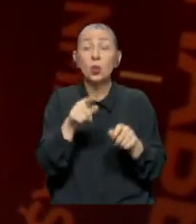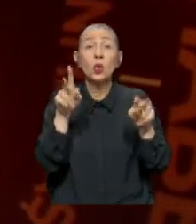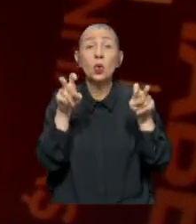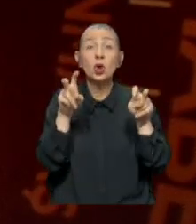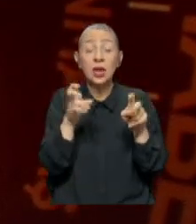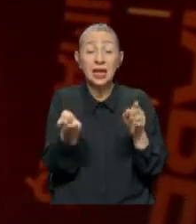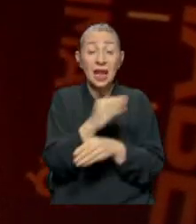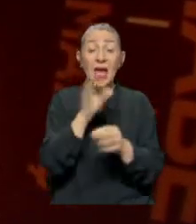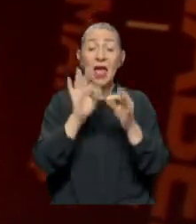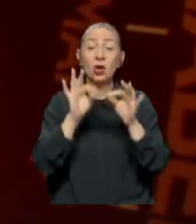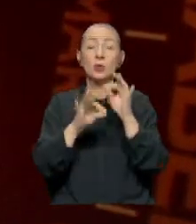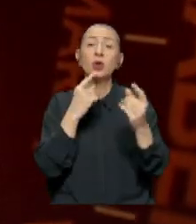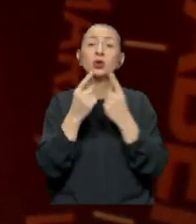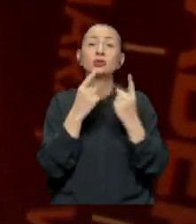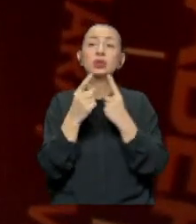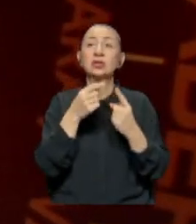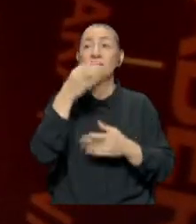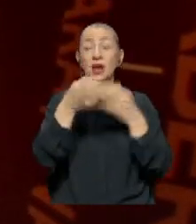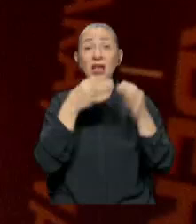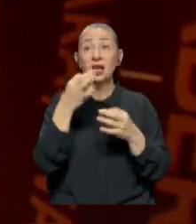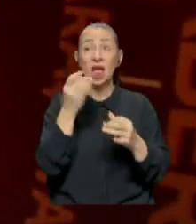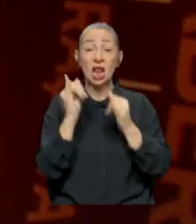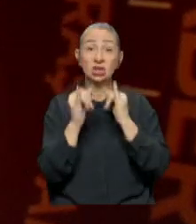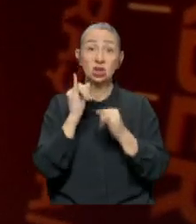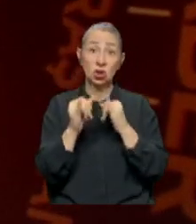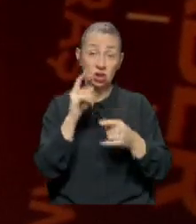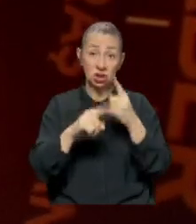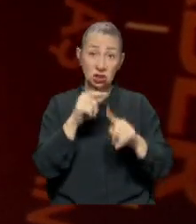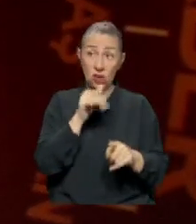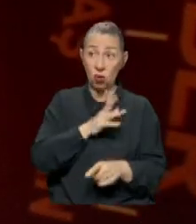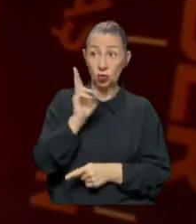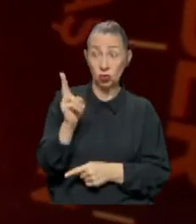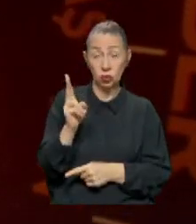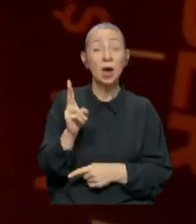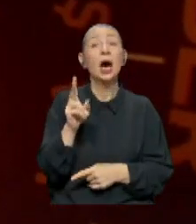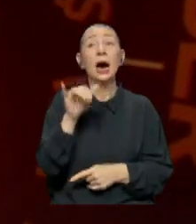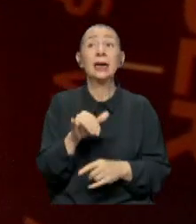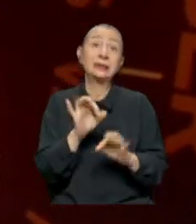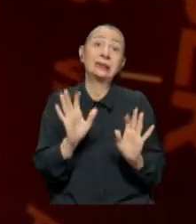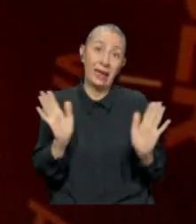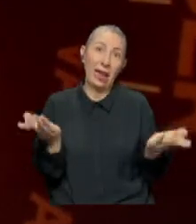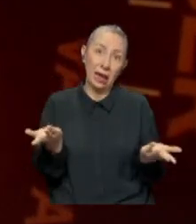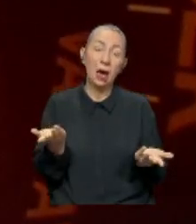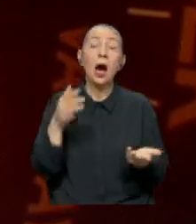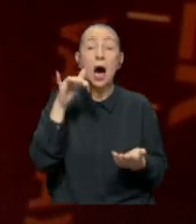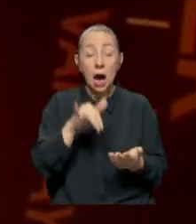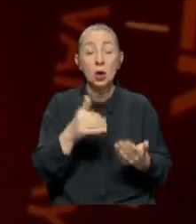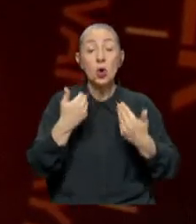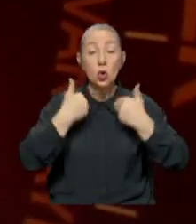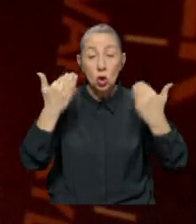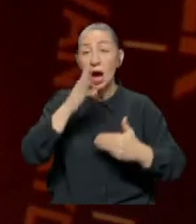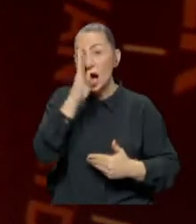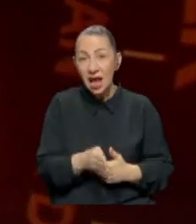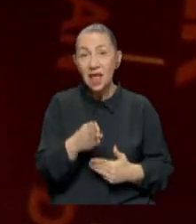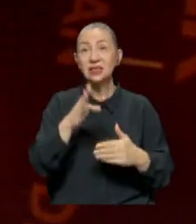konu yerine ekonomiyi konuşacağız ifadeleri özellikle eleştiriliyor Kılıçdaroğlu'nun. Haksız da değiller. Hak, hukuk, adalet